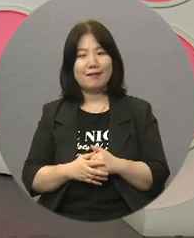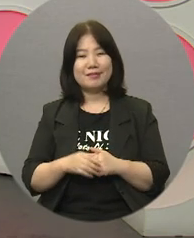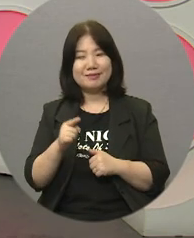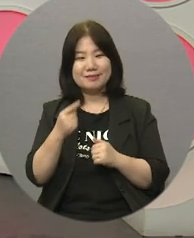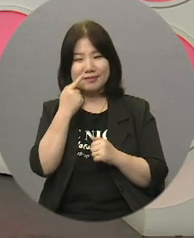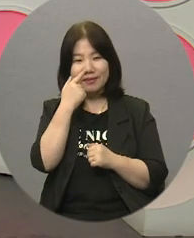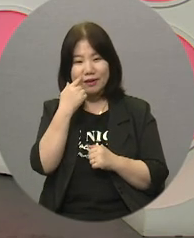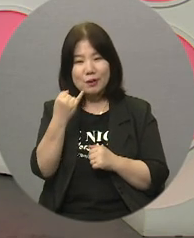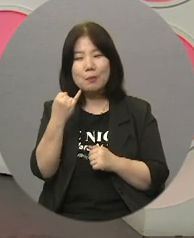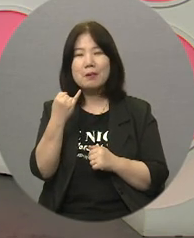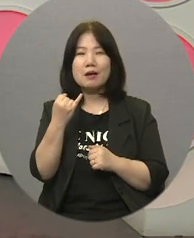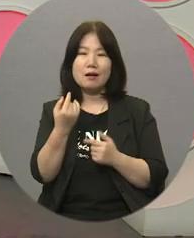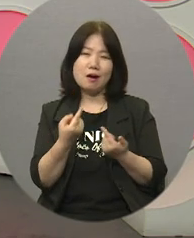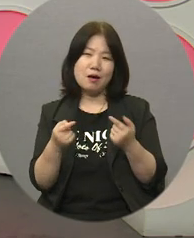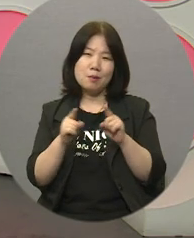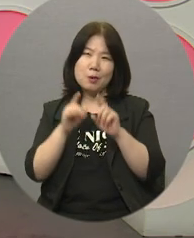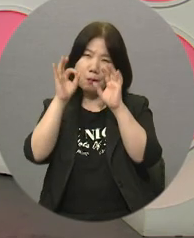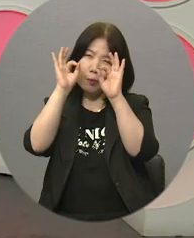엄마랑 같이 보고 싶어.